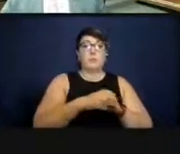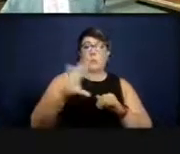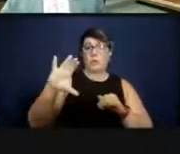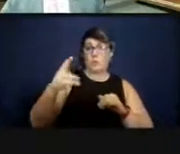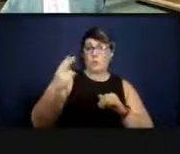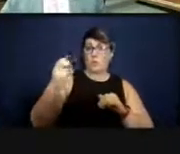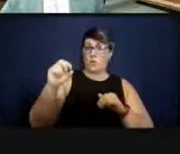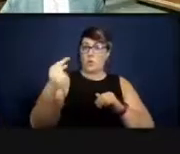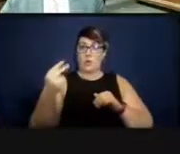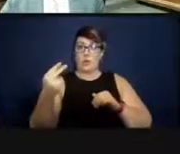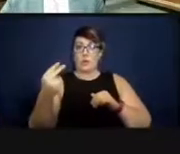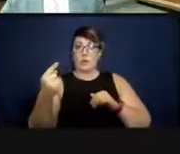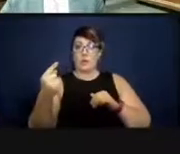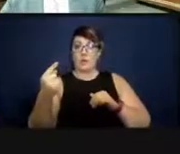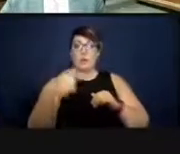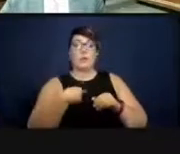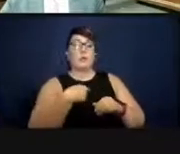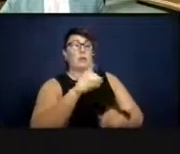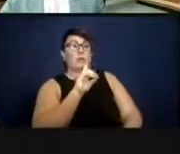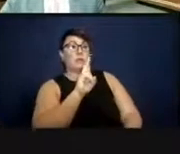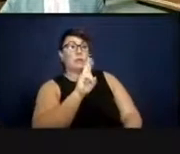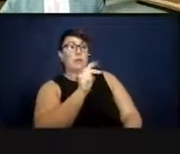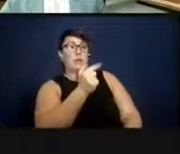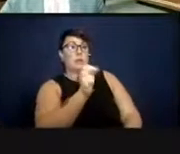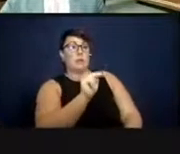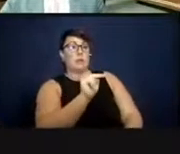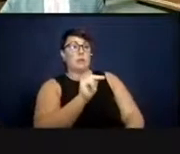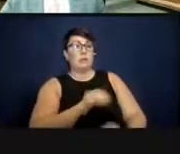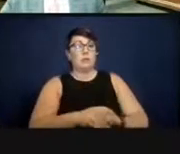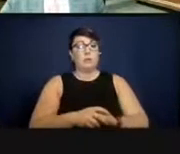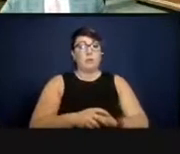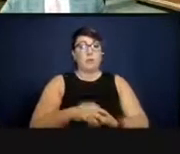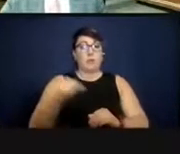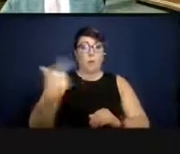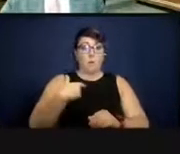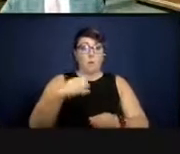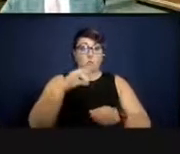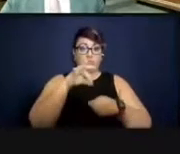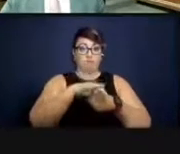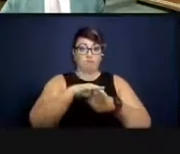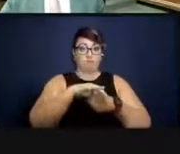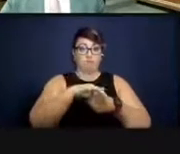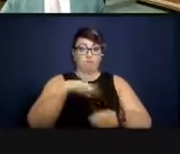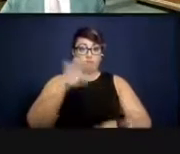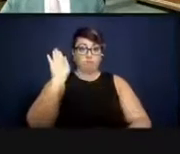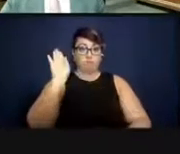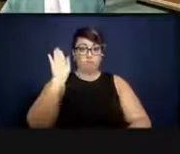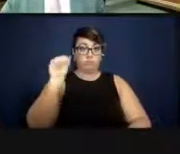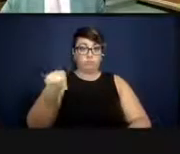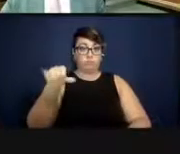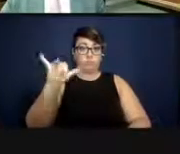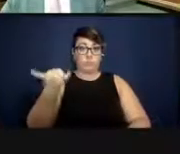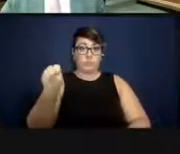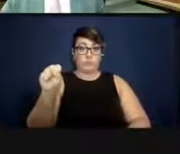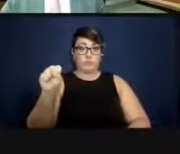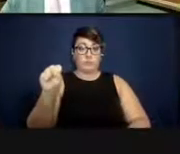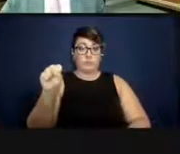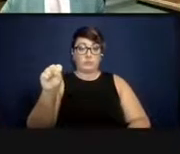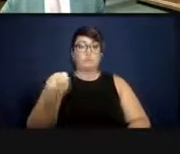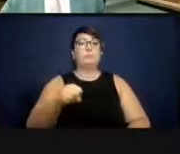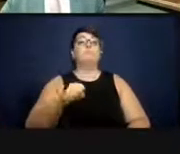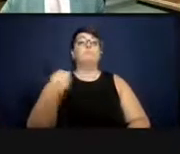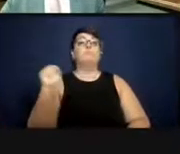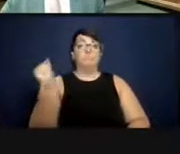kupitisha? Bwana Craig akiungwa mkono na Bi Duncan, wote ambao wanakubaliana nao